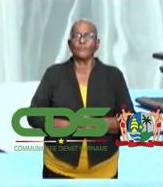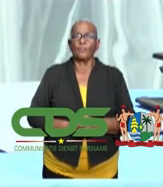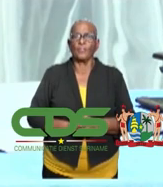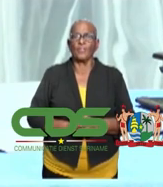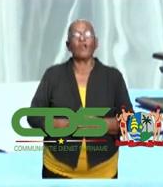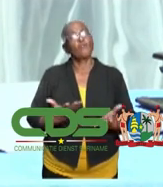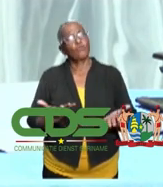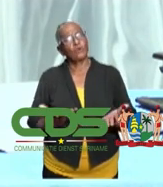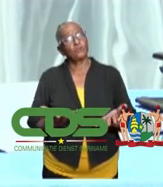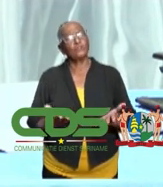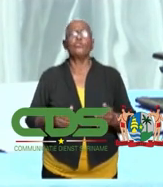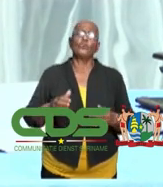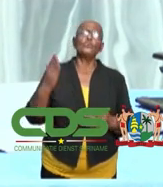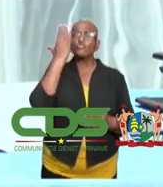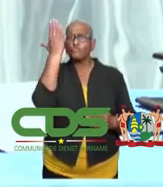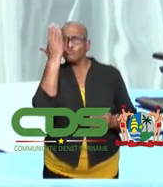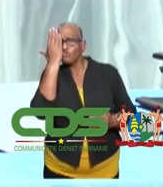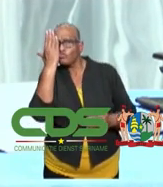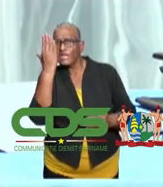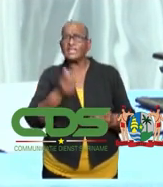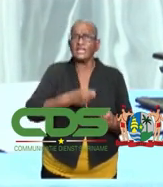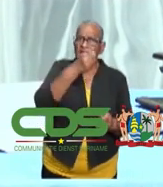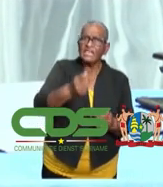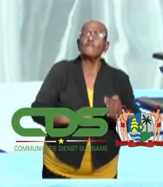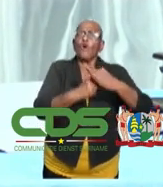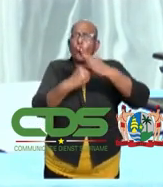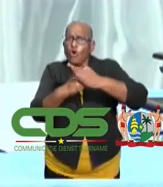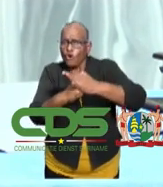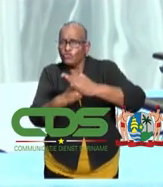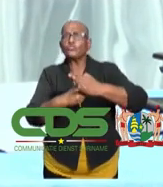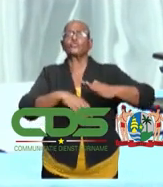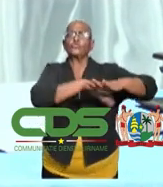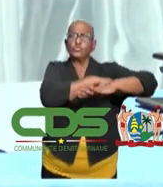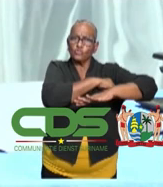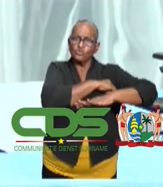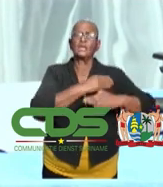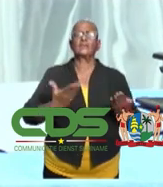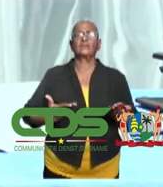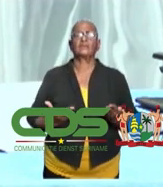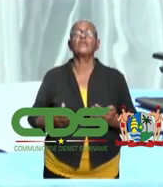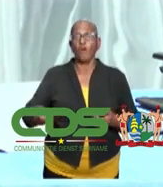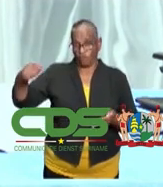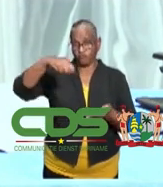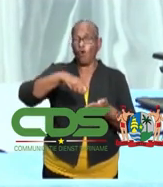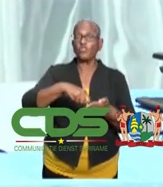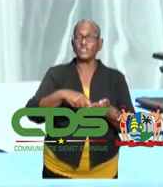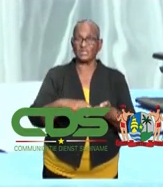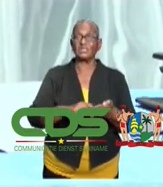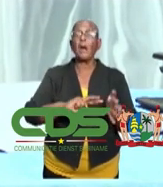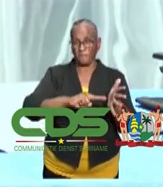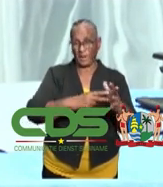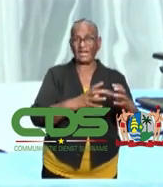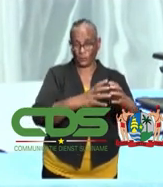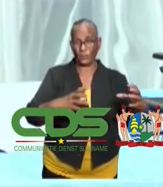voor facilitering van studenten voor het jaar 2021. Fonds technische bijstand particulieren, hier moet het bedrag nog